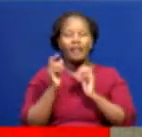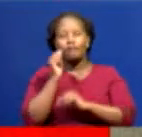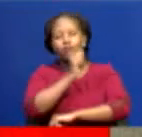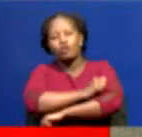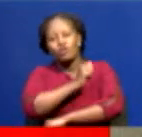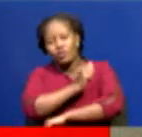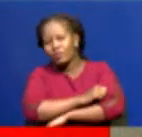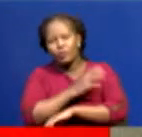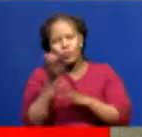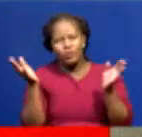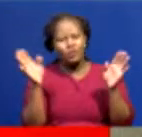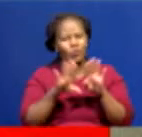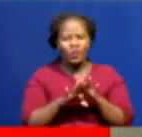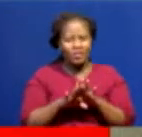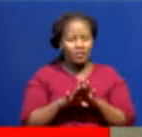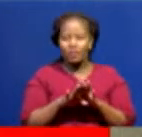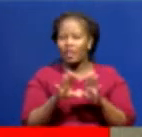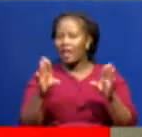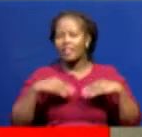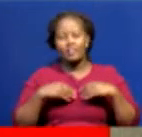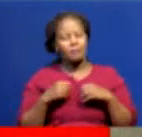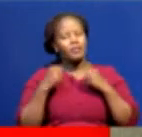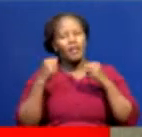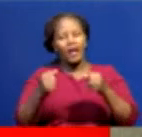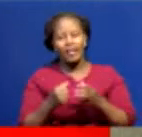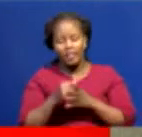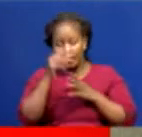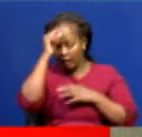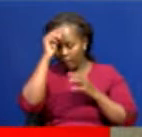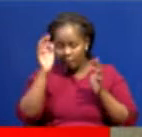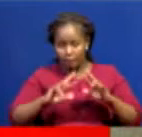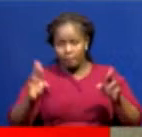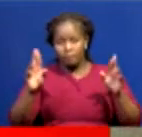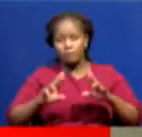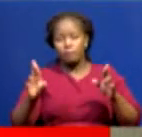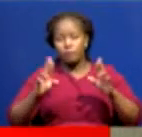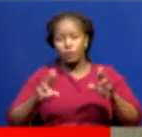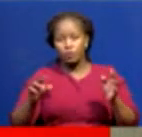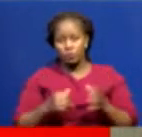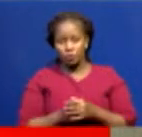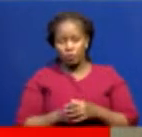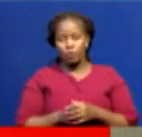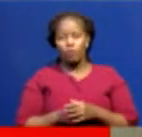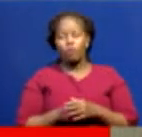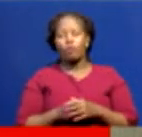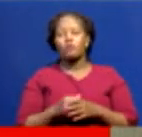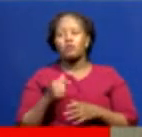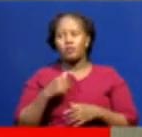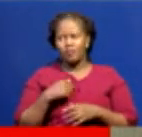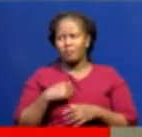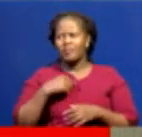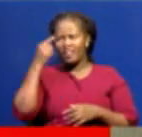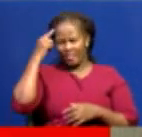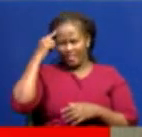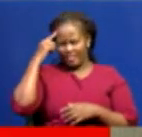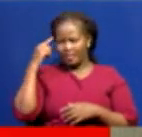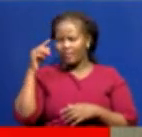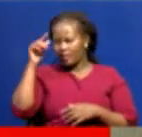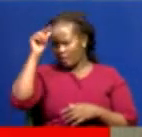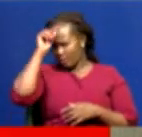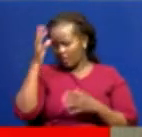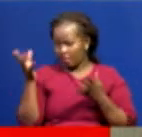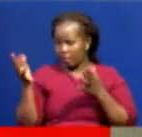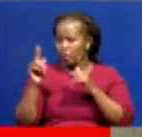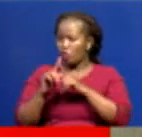know. Hatuwezi kubali, na serikali iko gangari, na nataka kuambia kwamba kulingana na mimi naona viongozi wa serikali